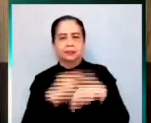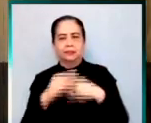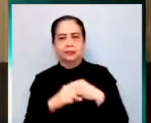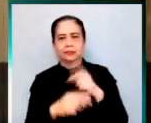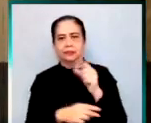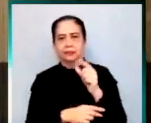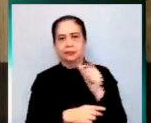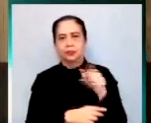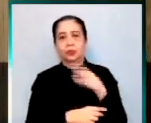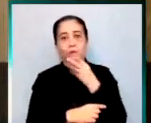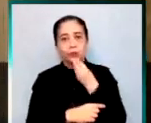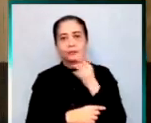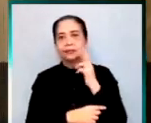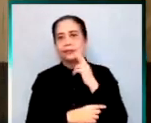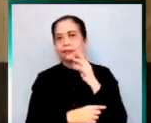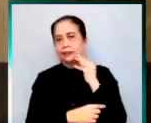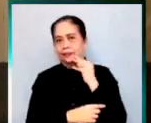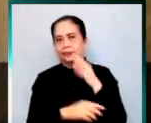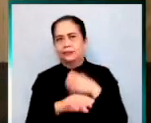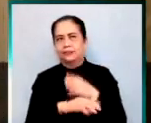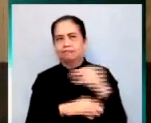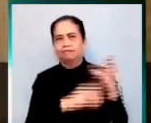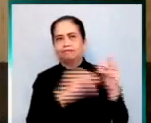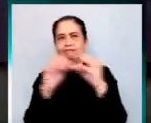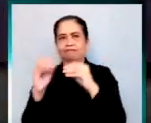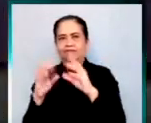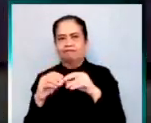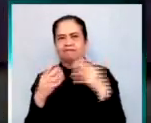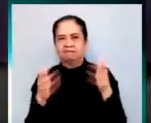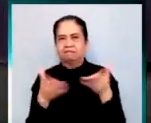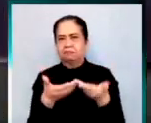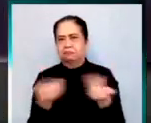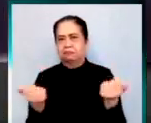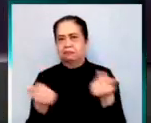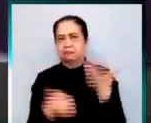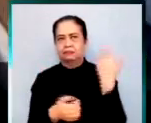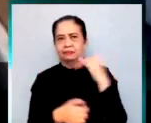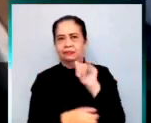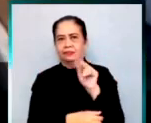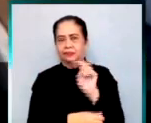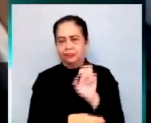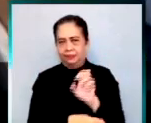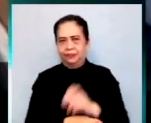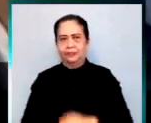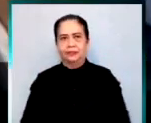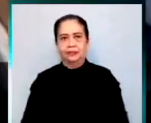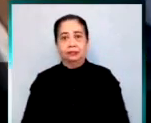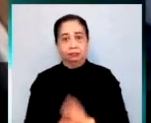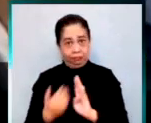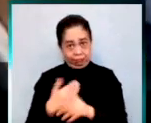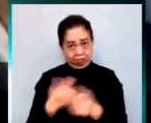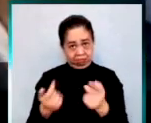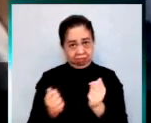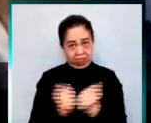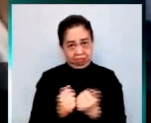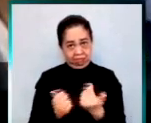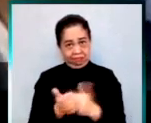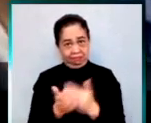Rabia Mateo matapos mapabalitang naghiwalay sila nitong Hunyo. Nagkabalikan ba kayo?